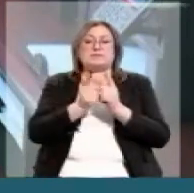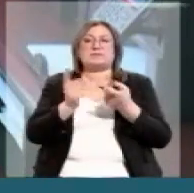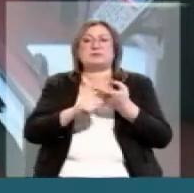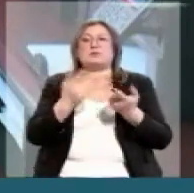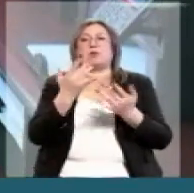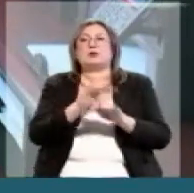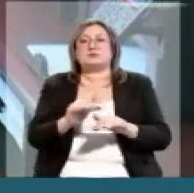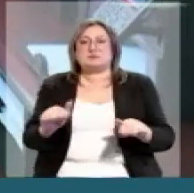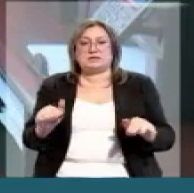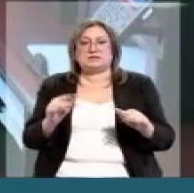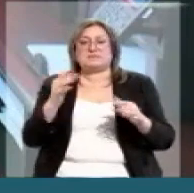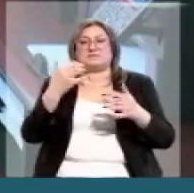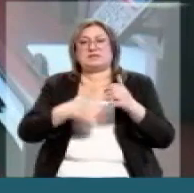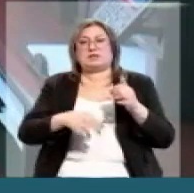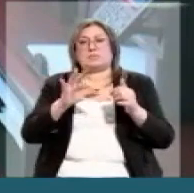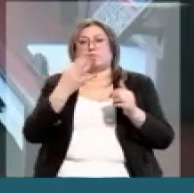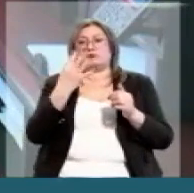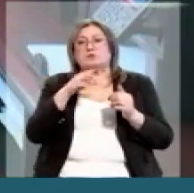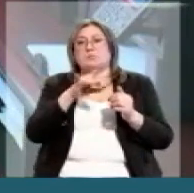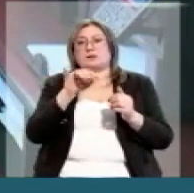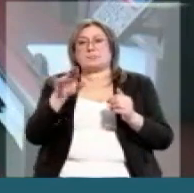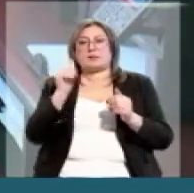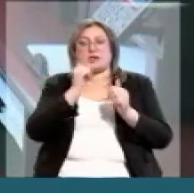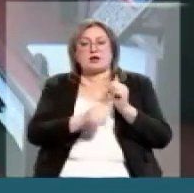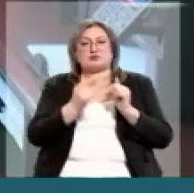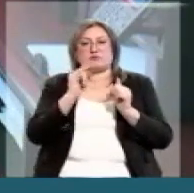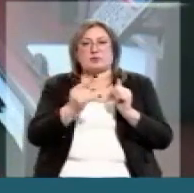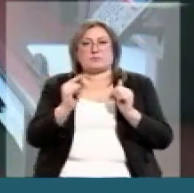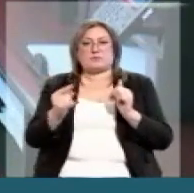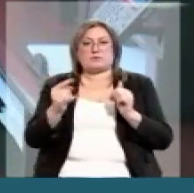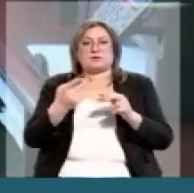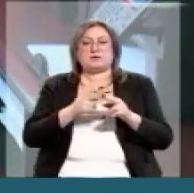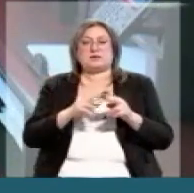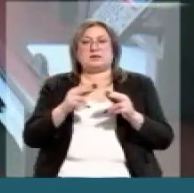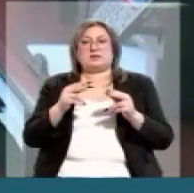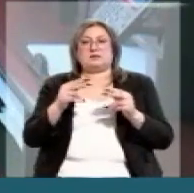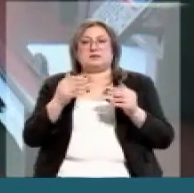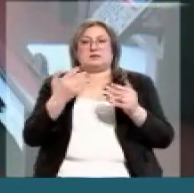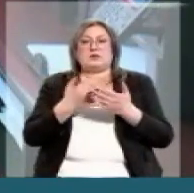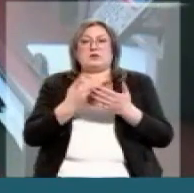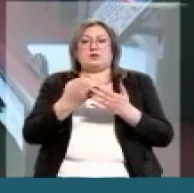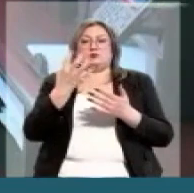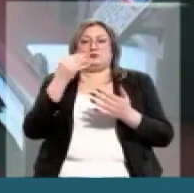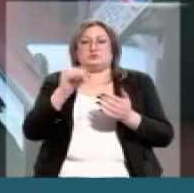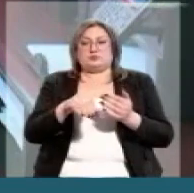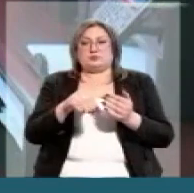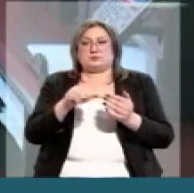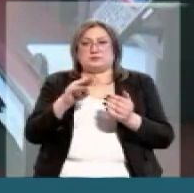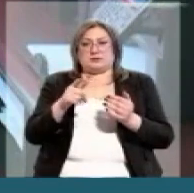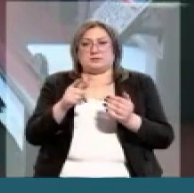количества уже детей. В среднем по 4 МРП на каждого ребенка, это на сегодня порядка